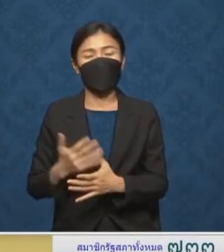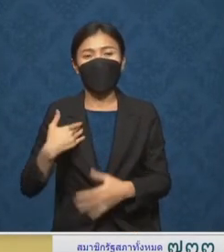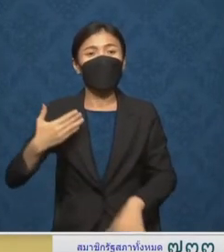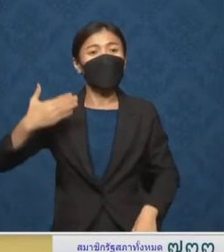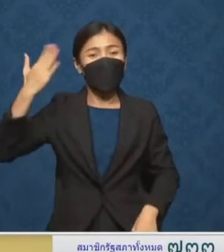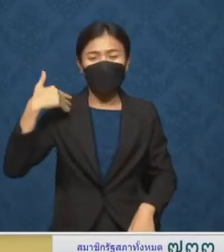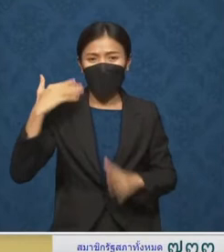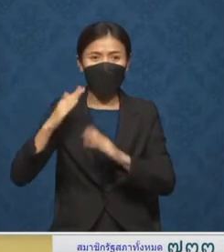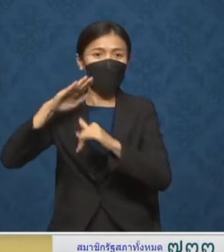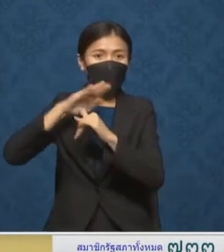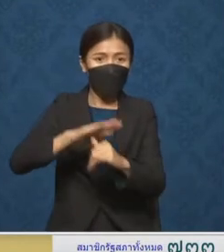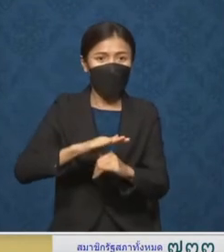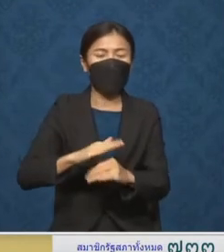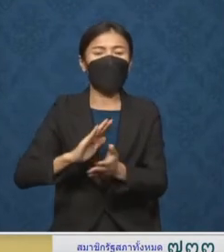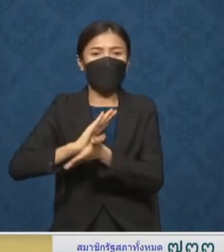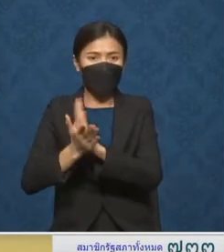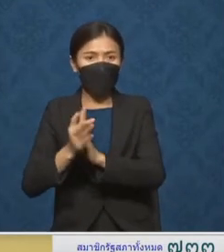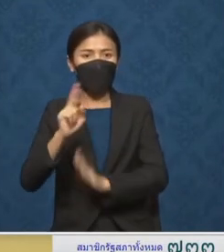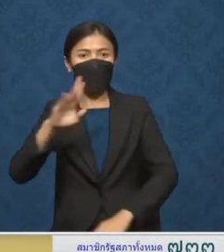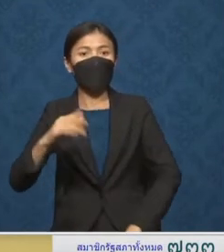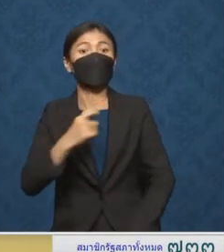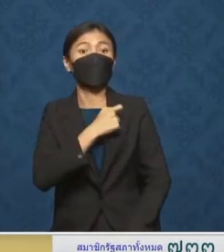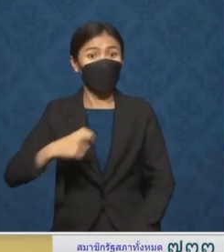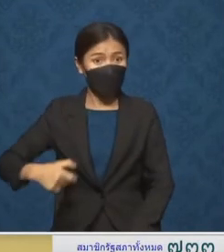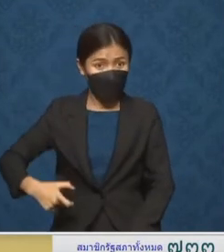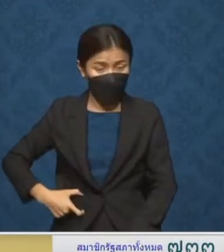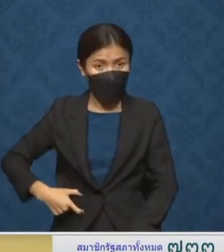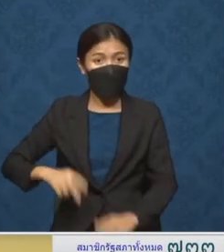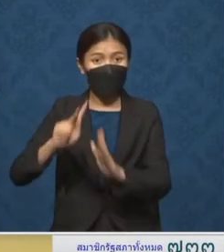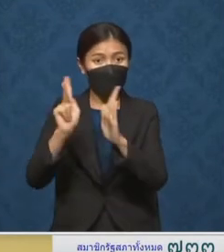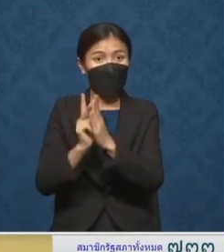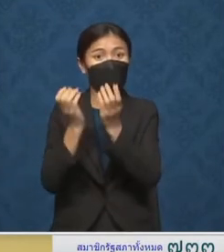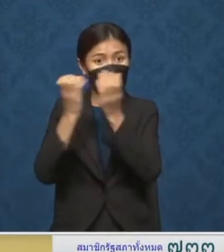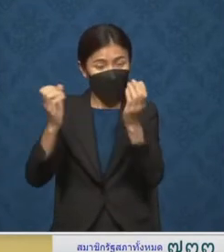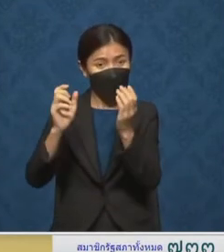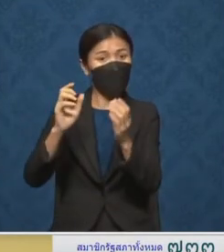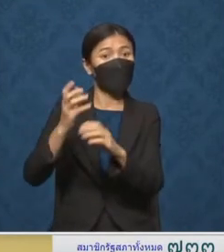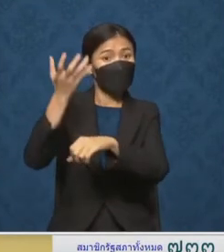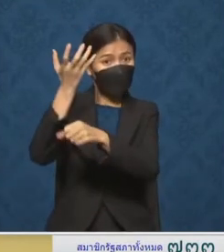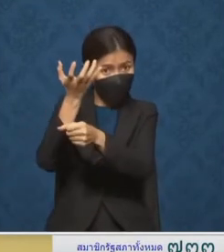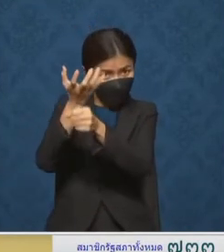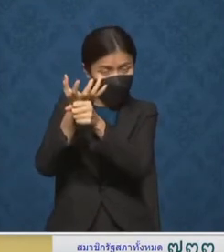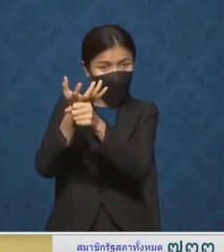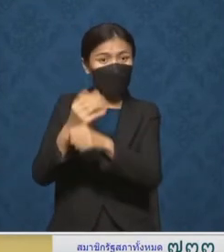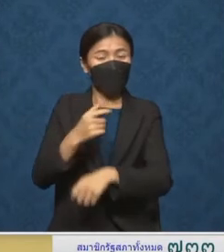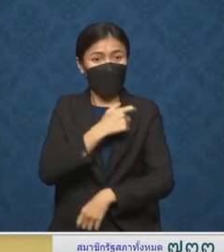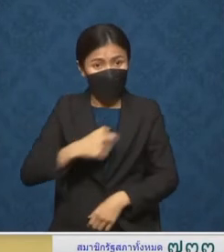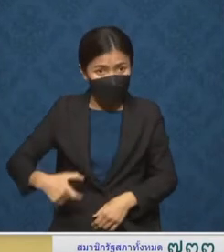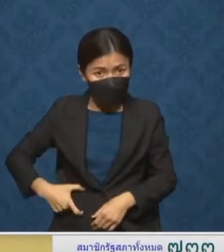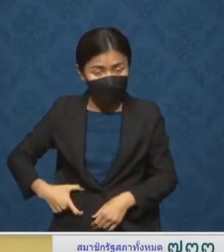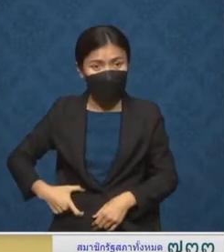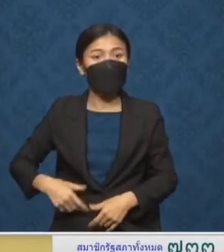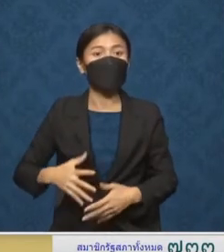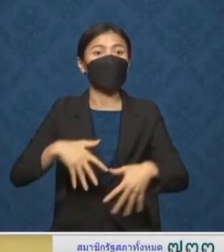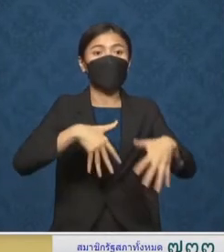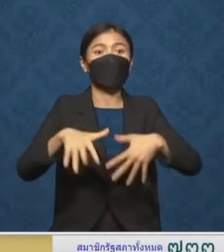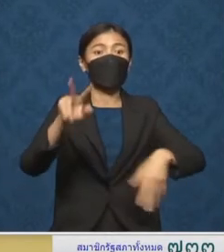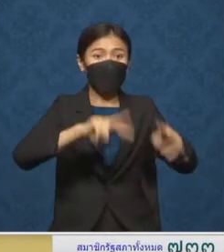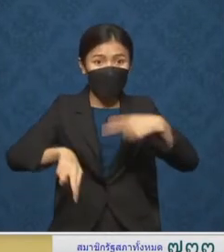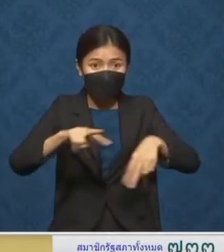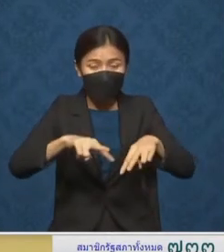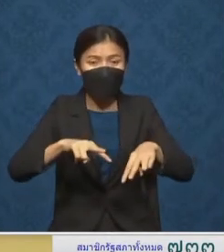รัฐธรรมนูญสร้างสถาบันการเมืองที่ยึดโยงกับอำนาจสูงสุดของราษฎรหาใช่อำนาจที่ทำนา